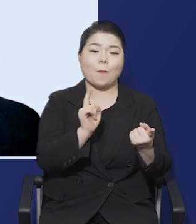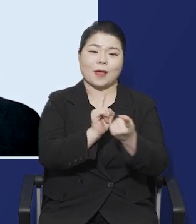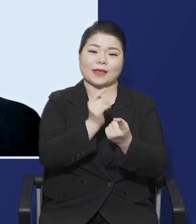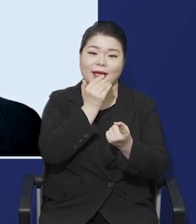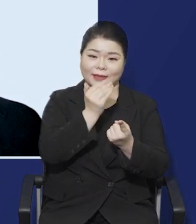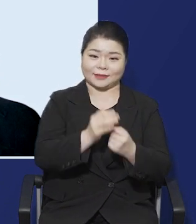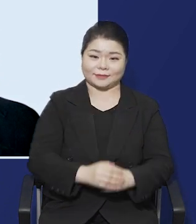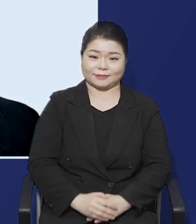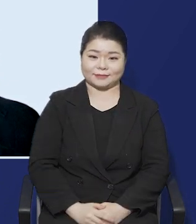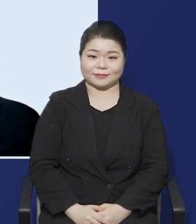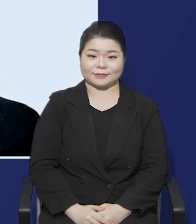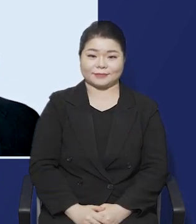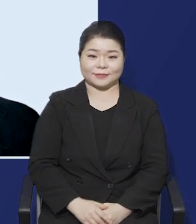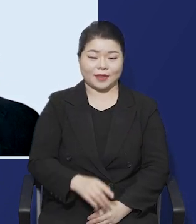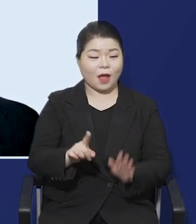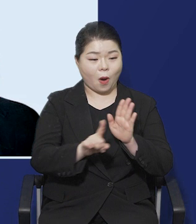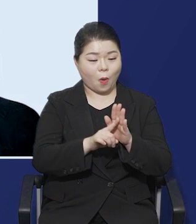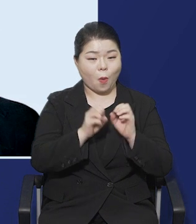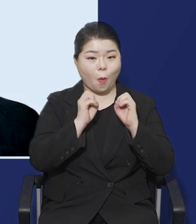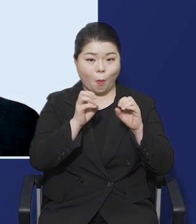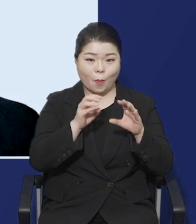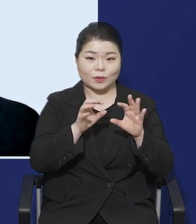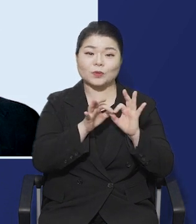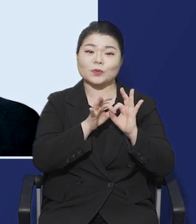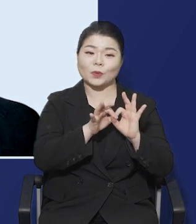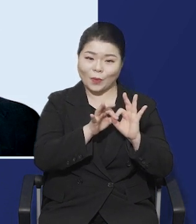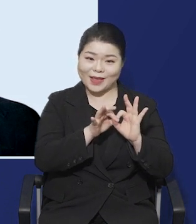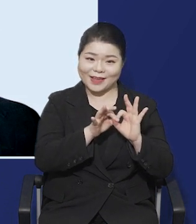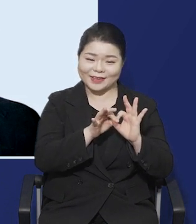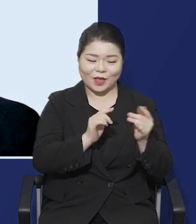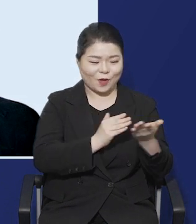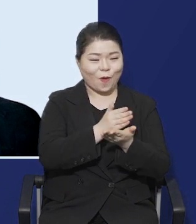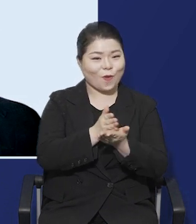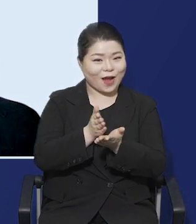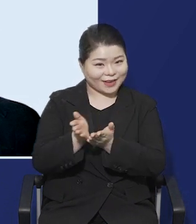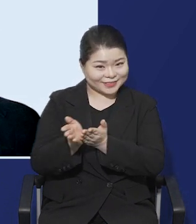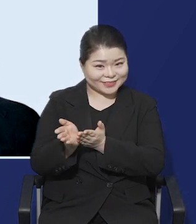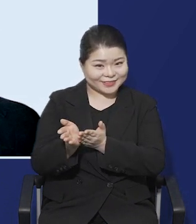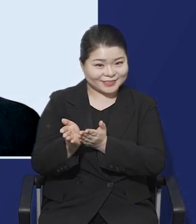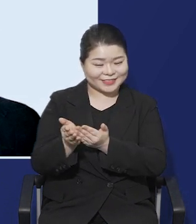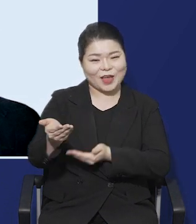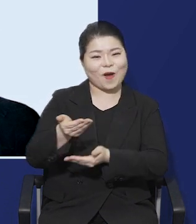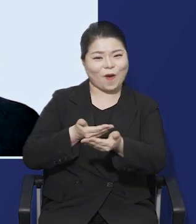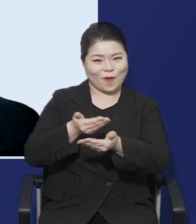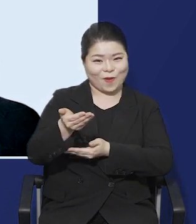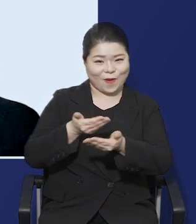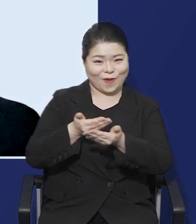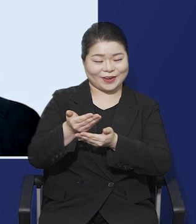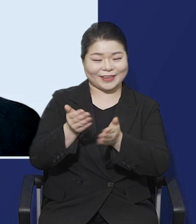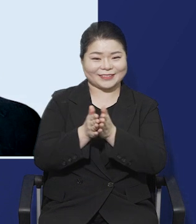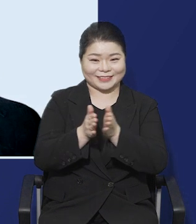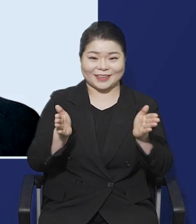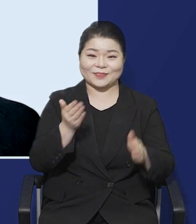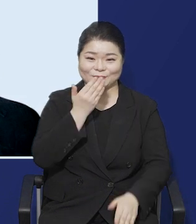때문에 그런 분들한테 광고 캠페인을 통해서 다양한 거래를 줄 수 있는